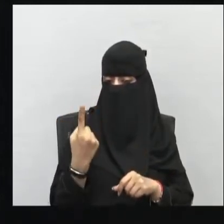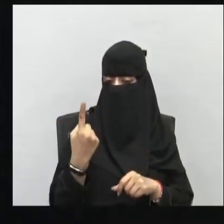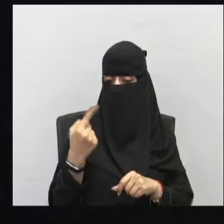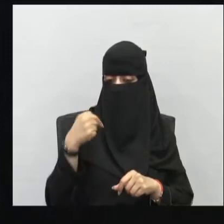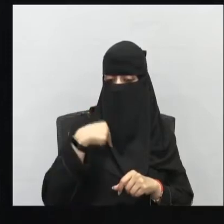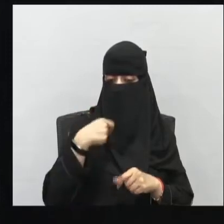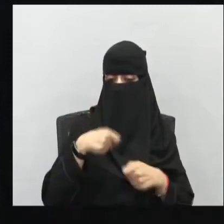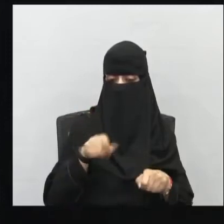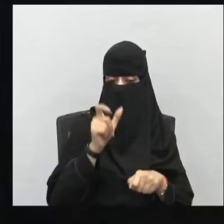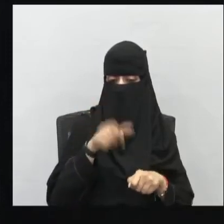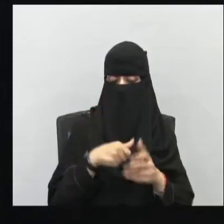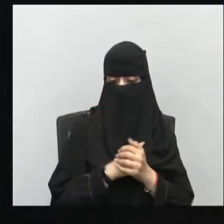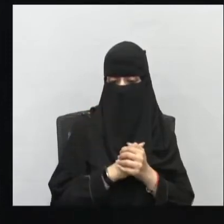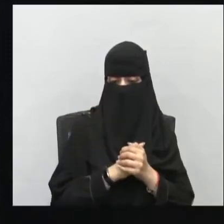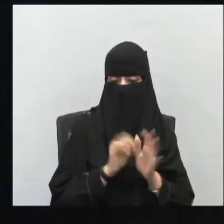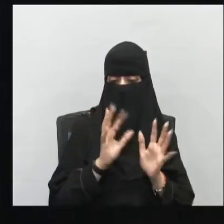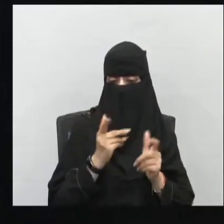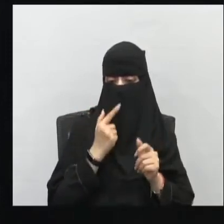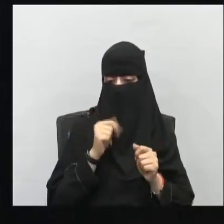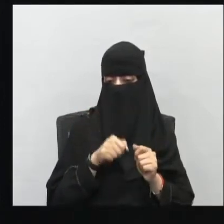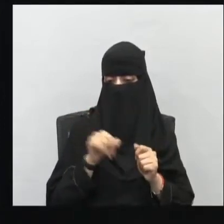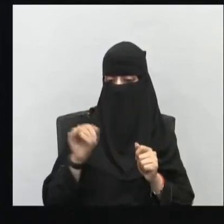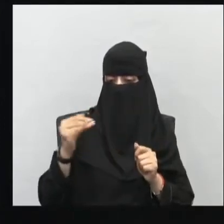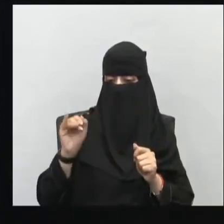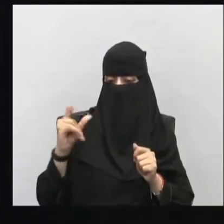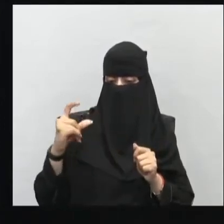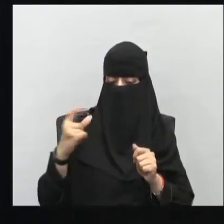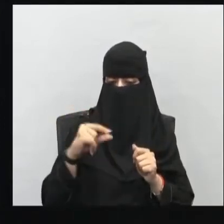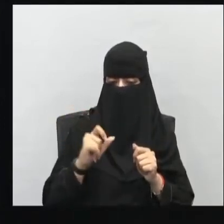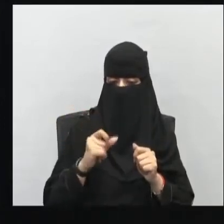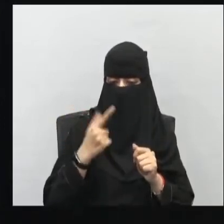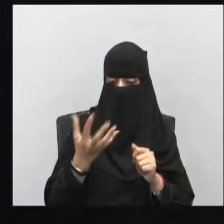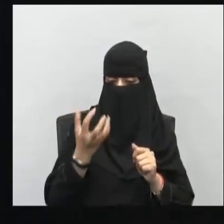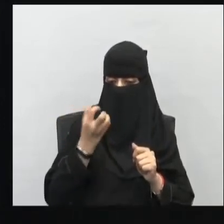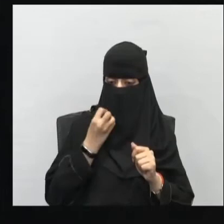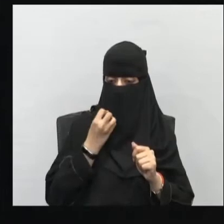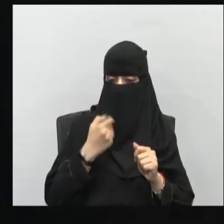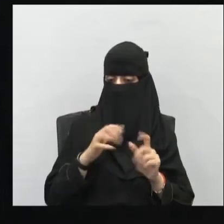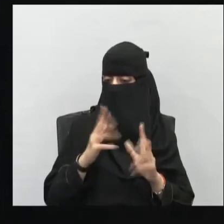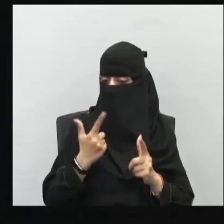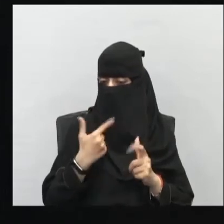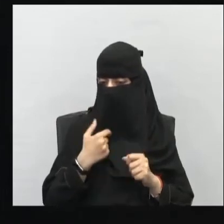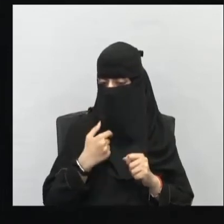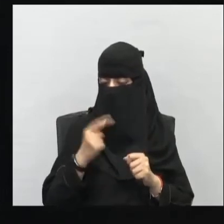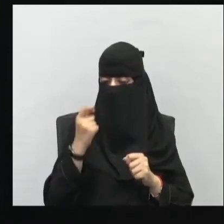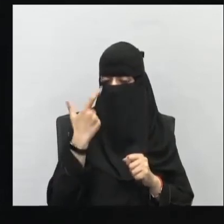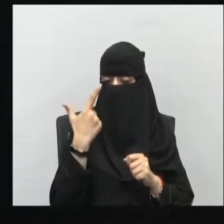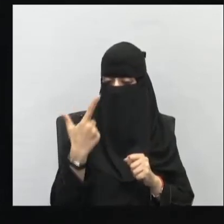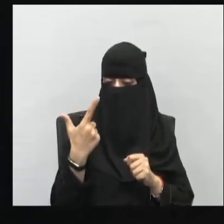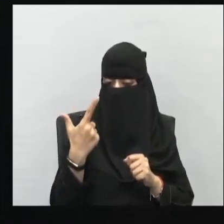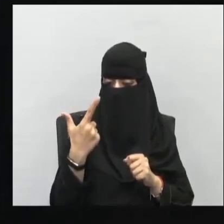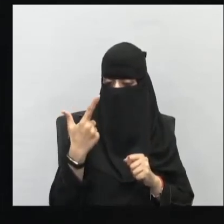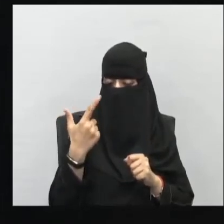بمحمد. محمد يمتلك 7 أوراق نقدية من فئة 10. إذا لاحظوا معي جيدا